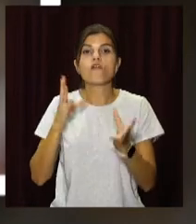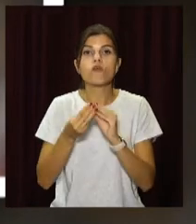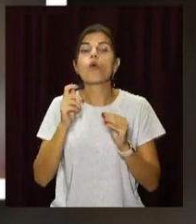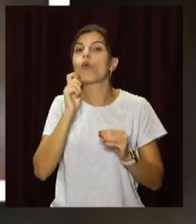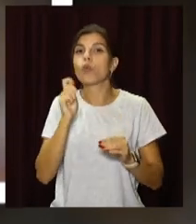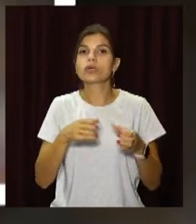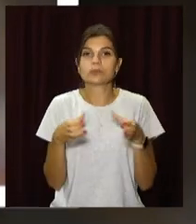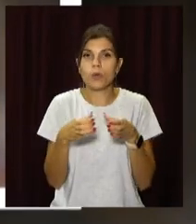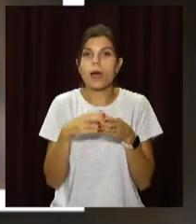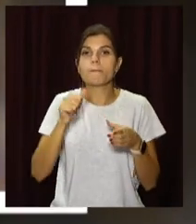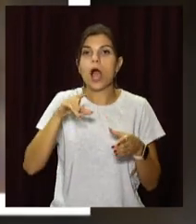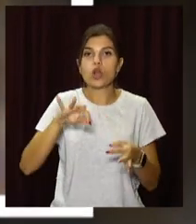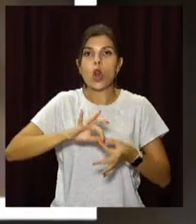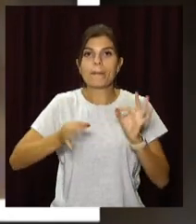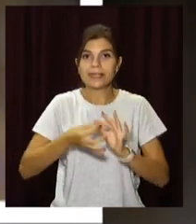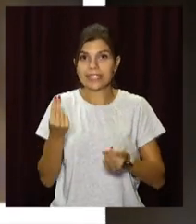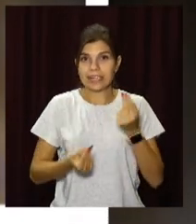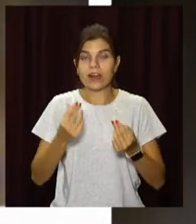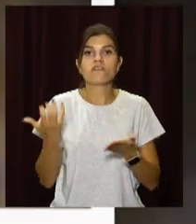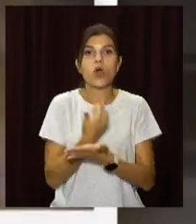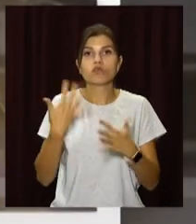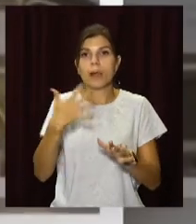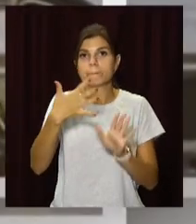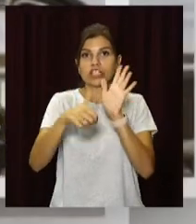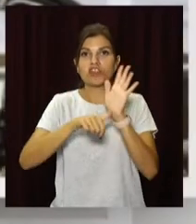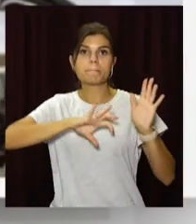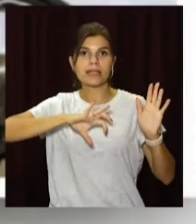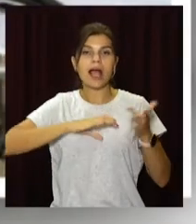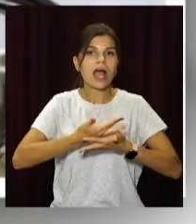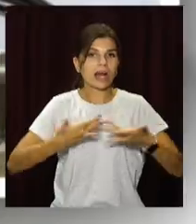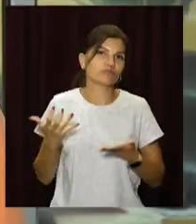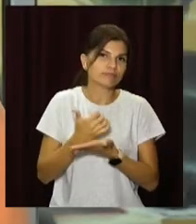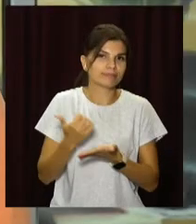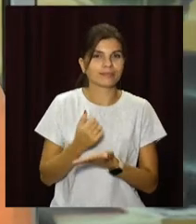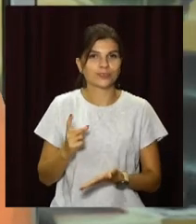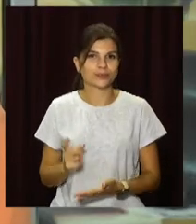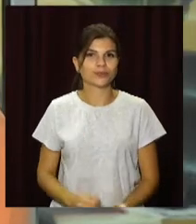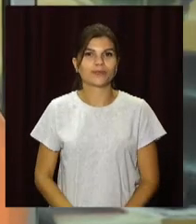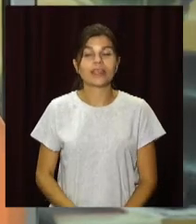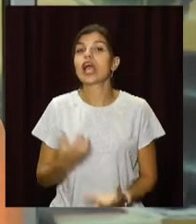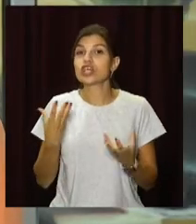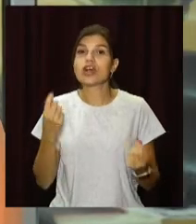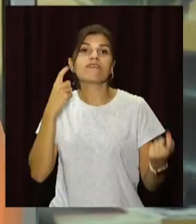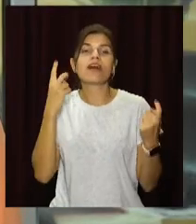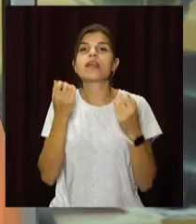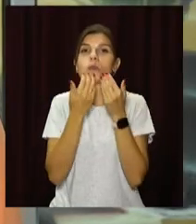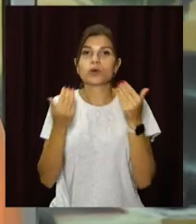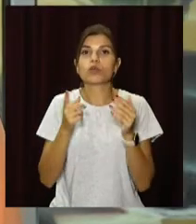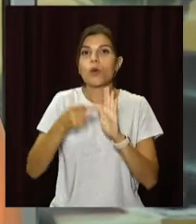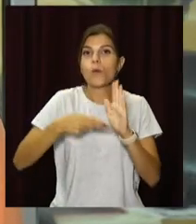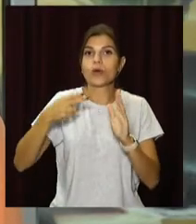українська збірна на Паралімпійських іграх виборола вже 56 медалей різного гатунку. І ще інформація на останок.